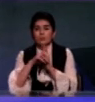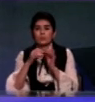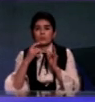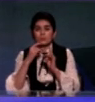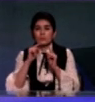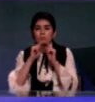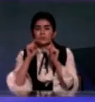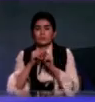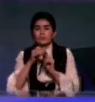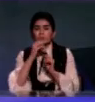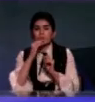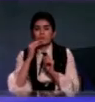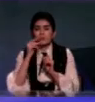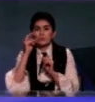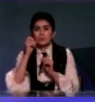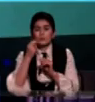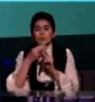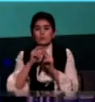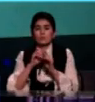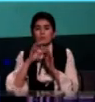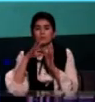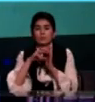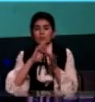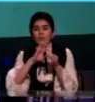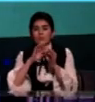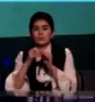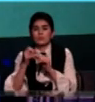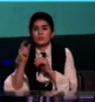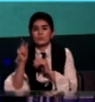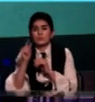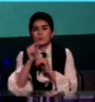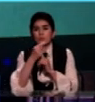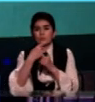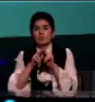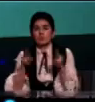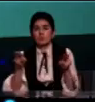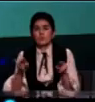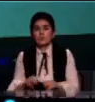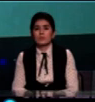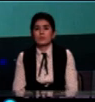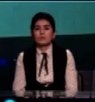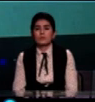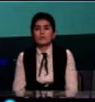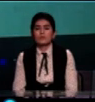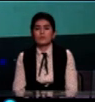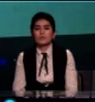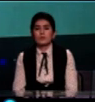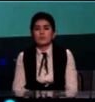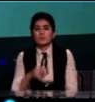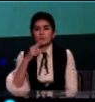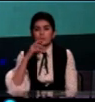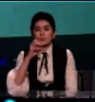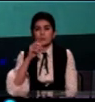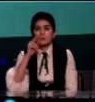нервных клеток, многочисленные отростки которых соединяются друг с другом в разных направлениях, образуя сеть,